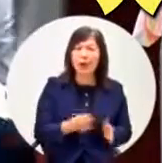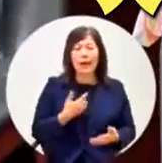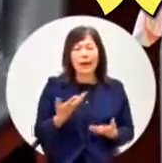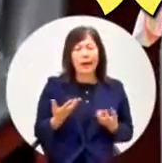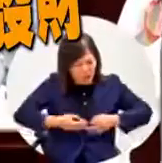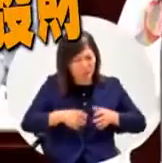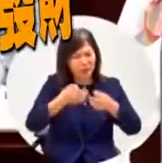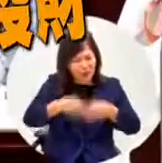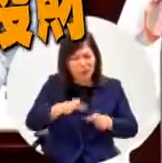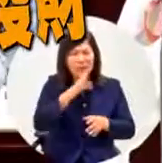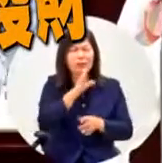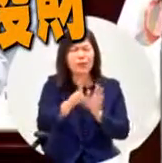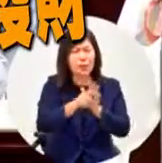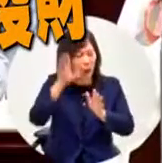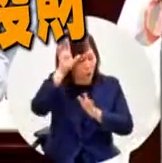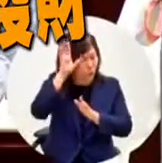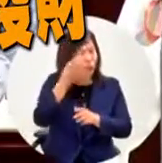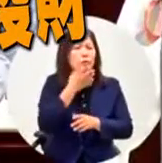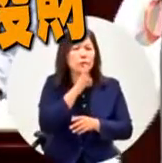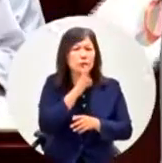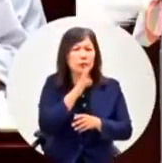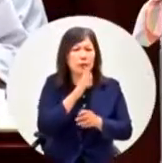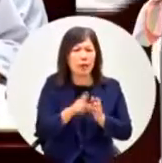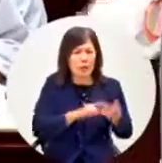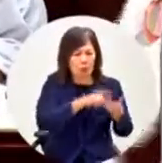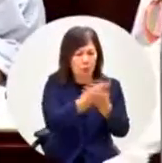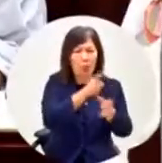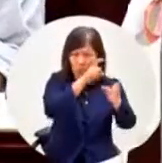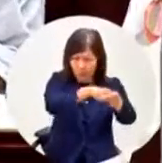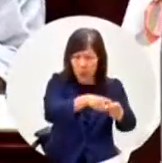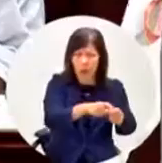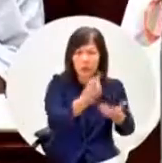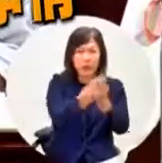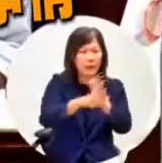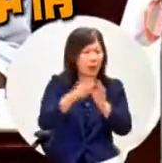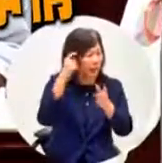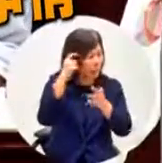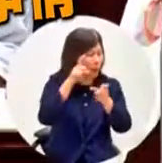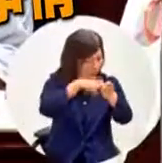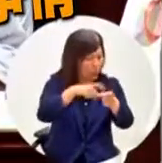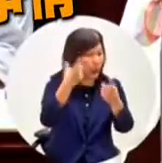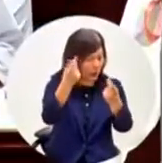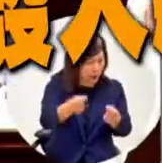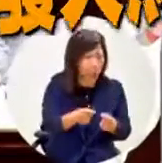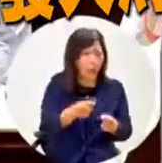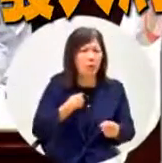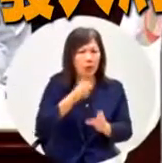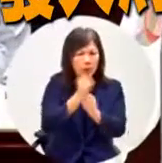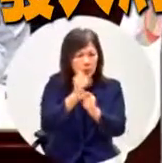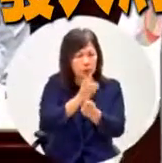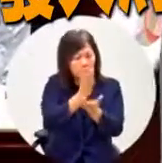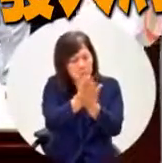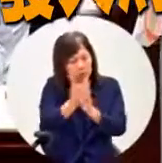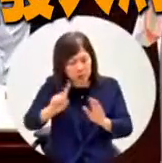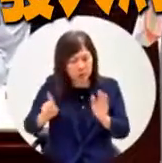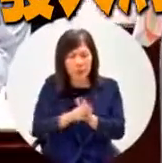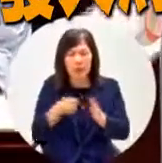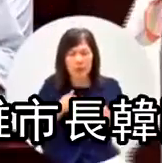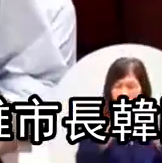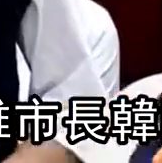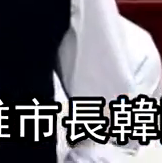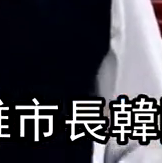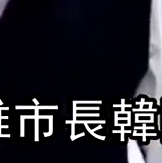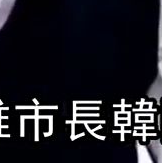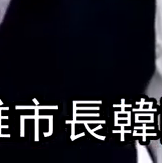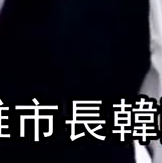市长！ 总目标是高雄要发财。 这个都是我们共同的目标。 我们所做的一切事情都是希望往高雄发大财的目